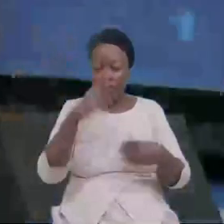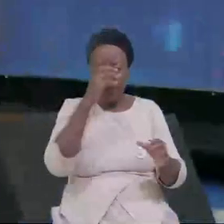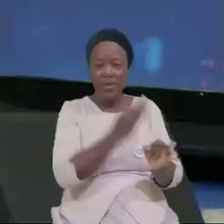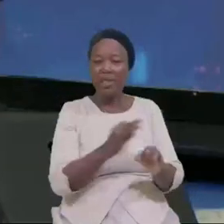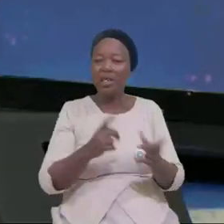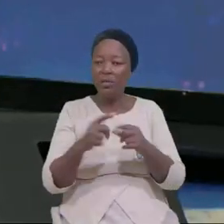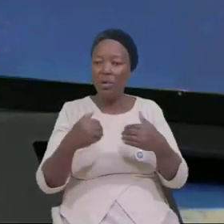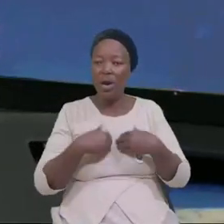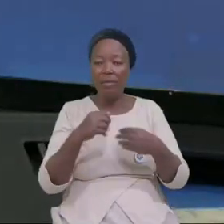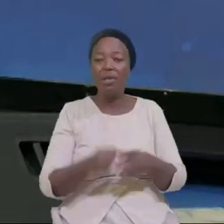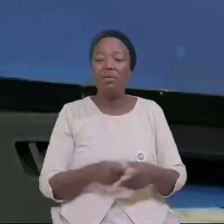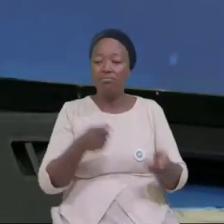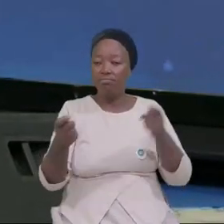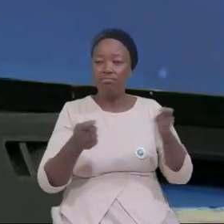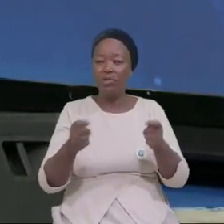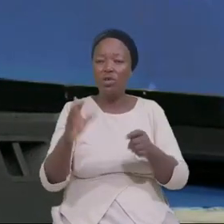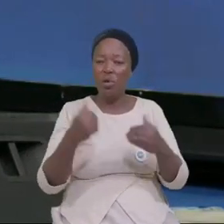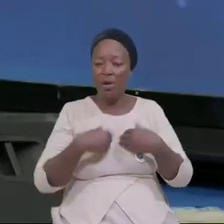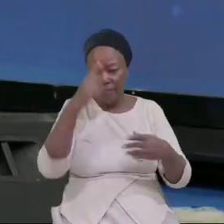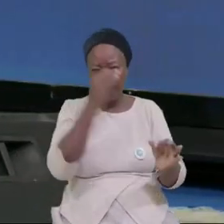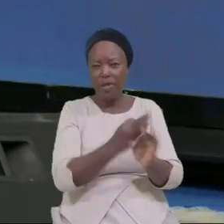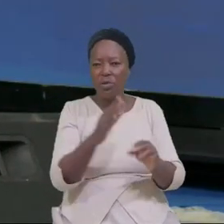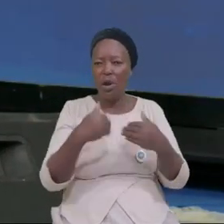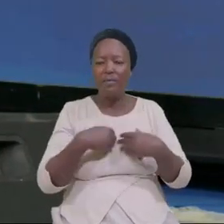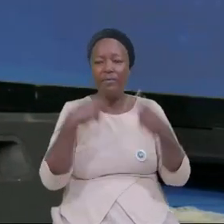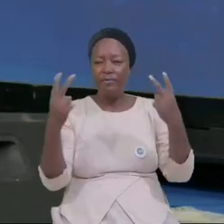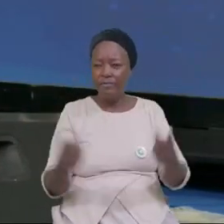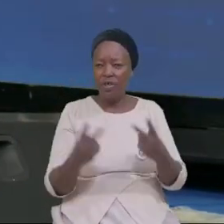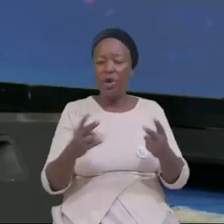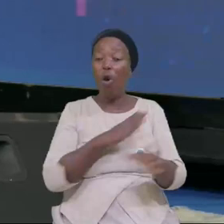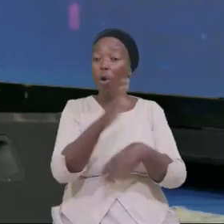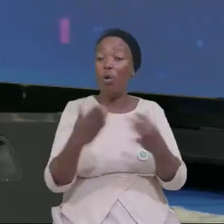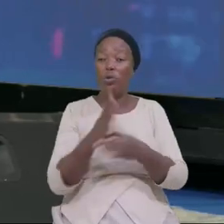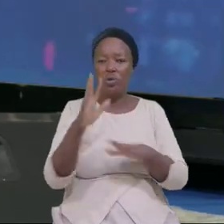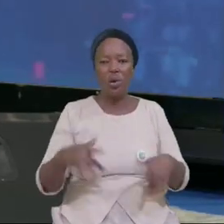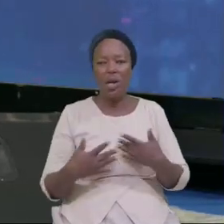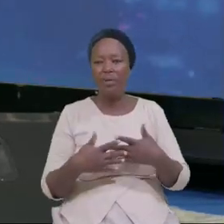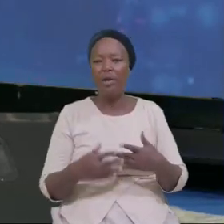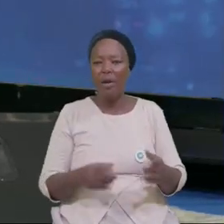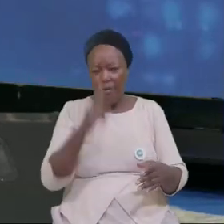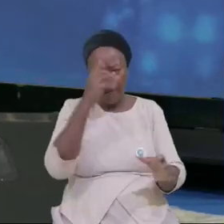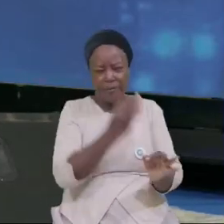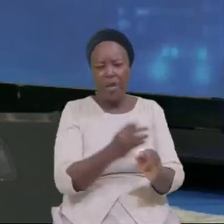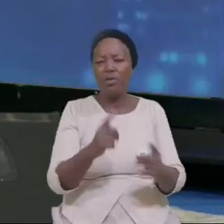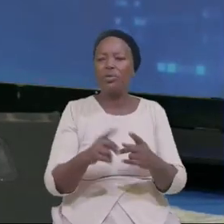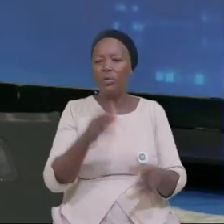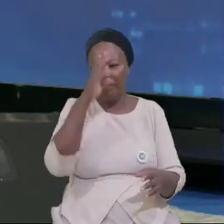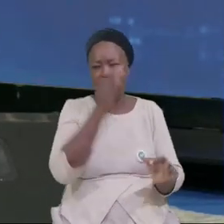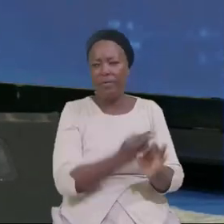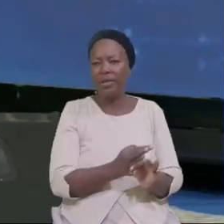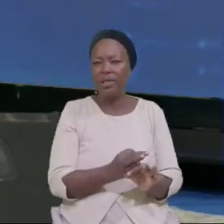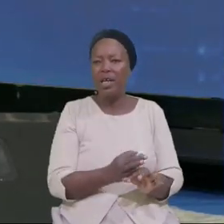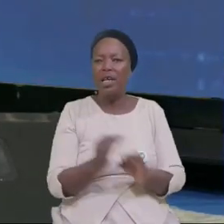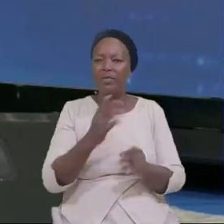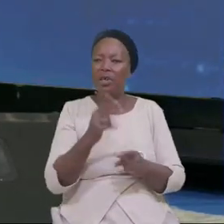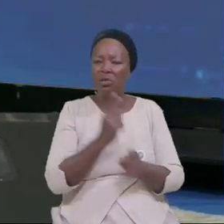la domination, tu as la foi, tu as la victoire tout au long de ta vie. La foi pour la foi. Si tu